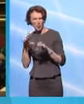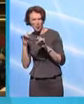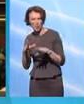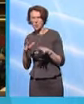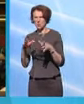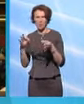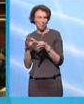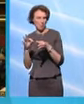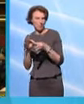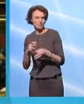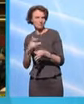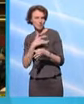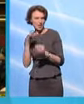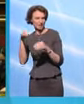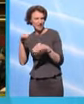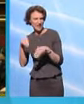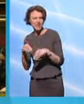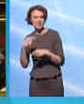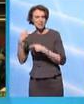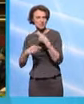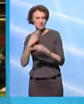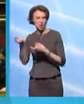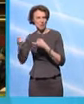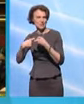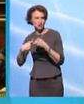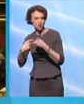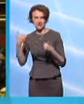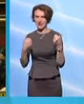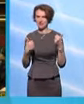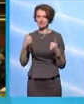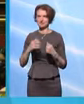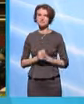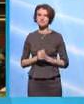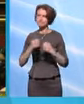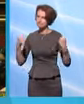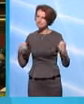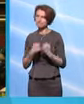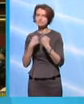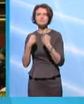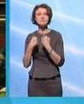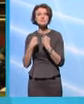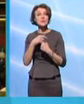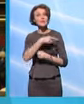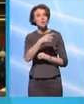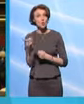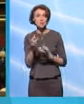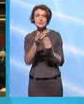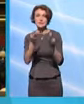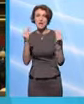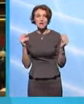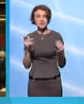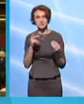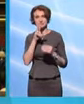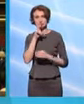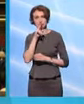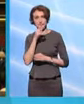della contiguità e quindi della complicità. Avete toccato in tanti il tema